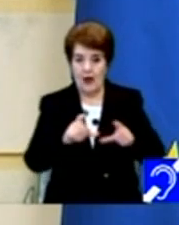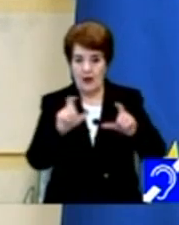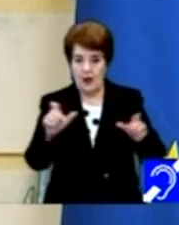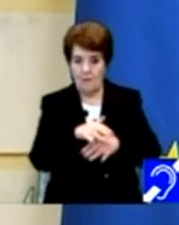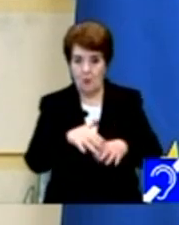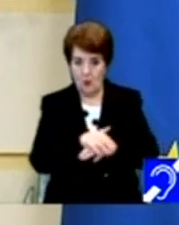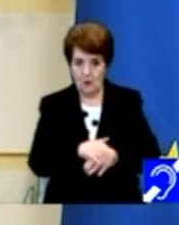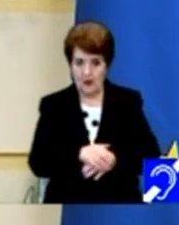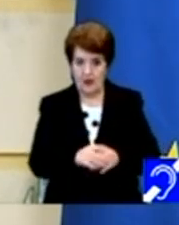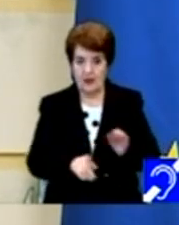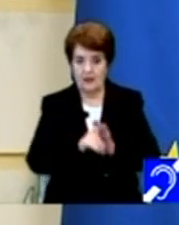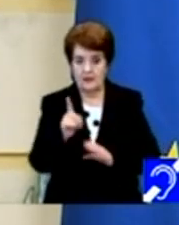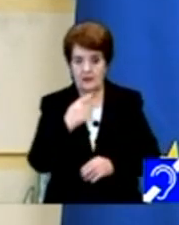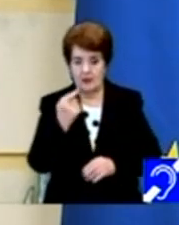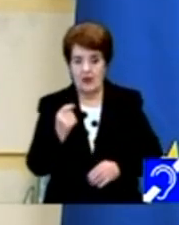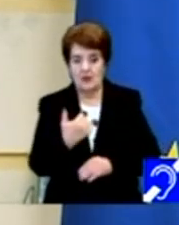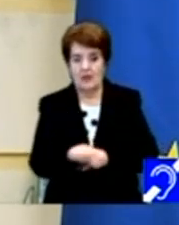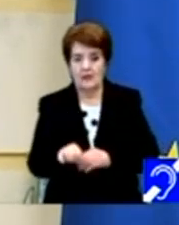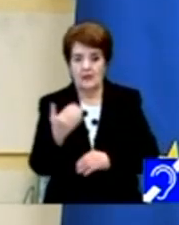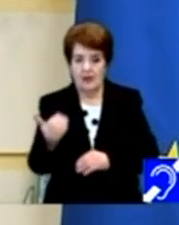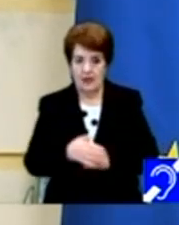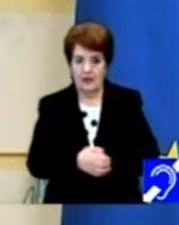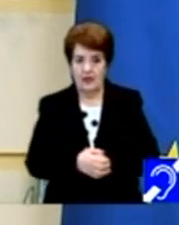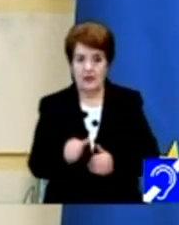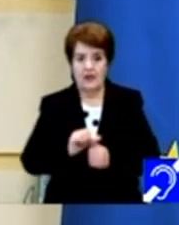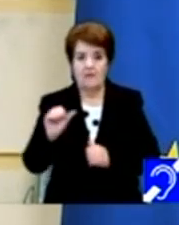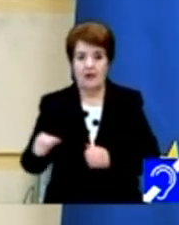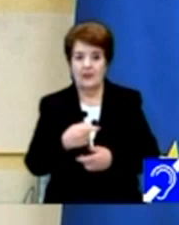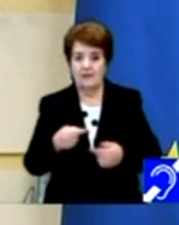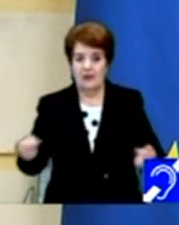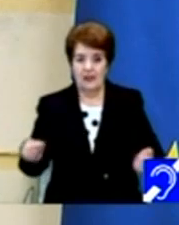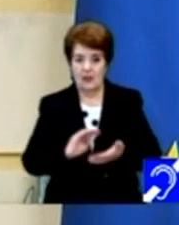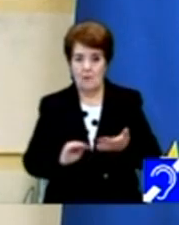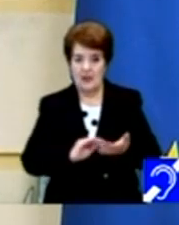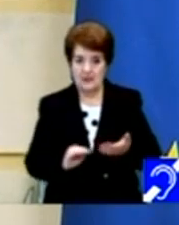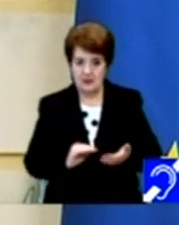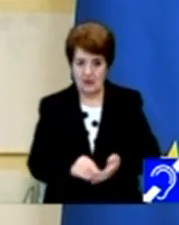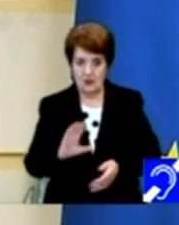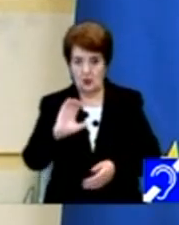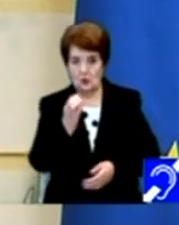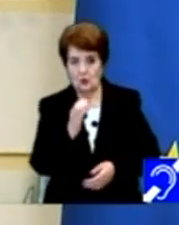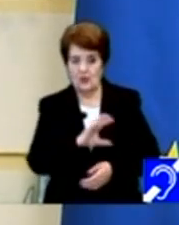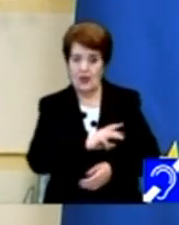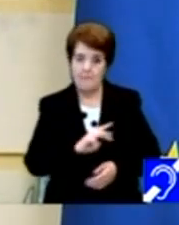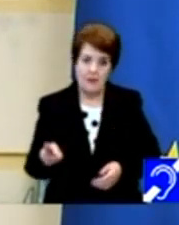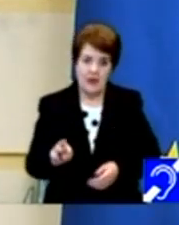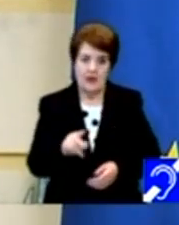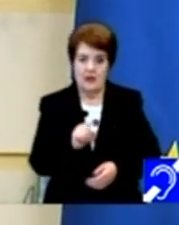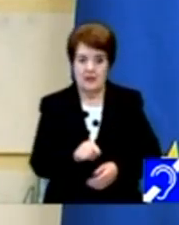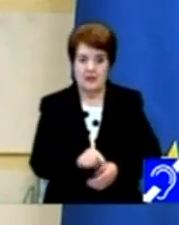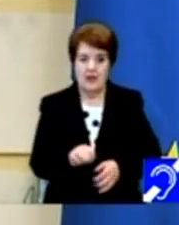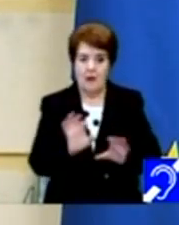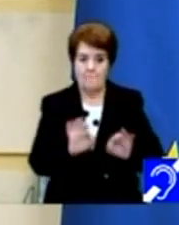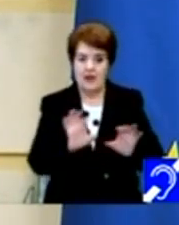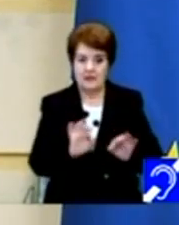de oponenții noștri politici la adresa ei, în afară de diferite mesaje, sute mii de mesaje orchestrate,